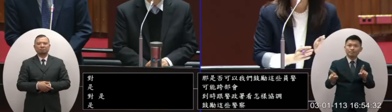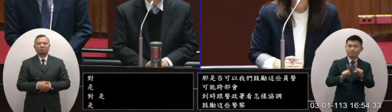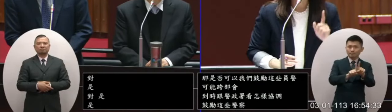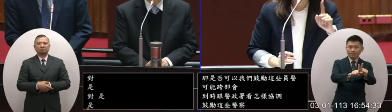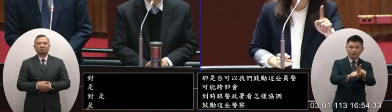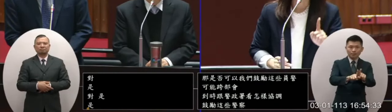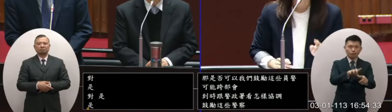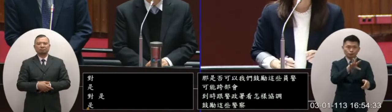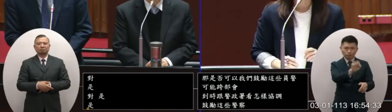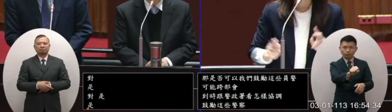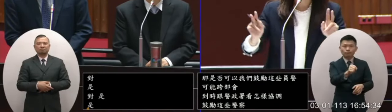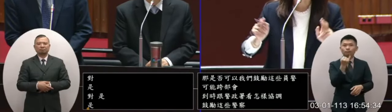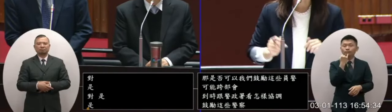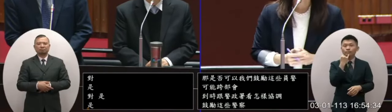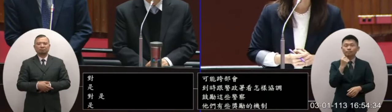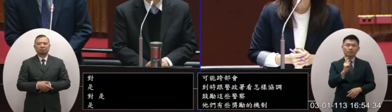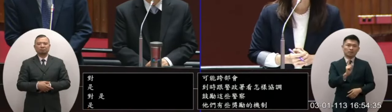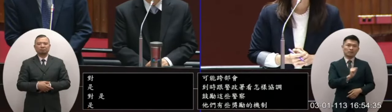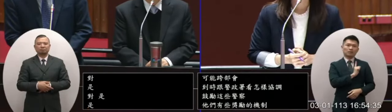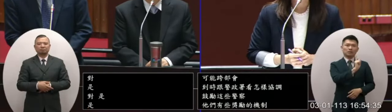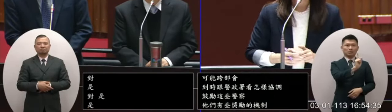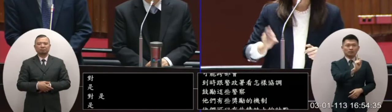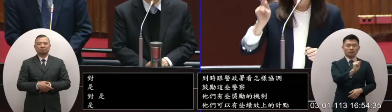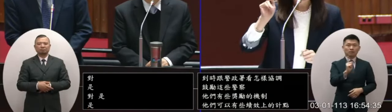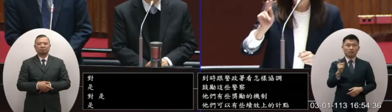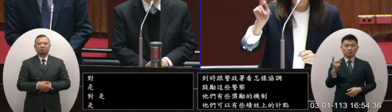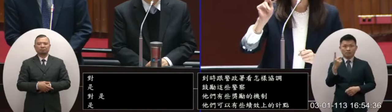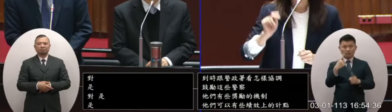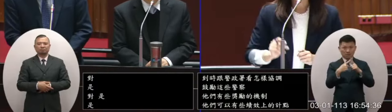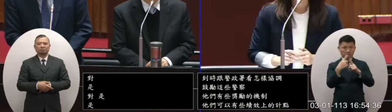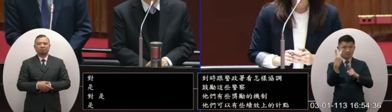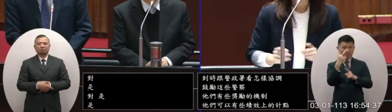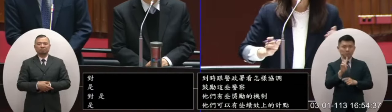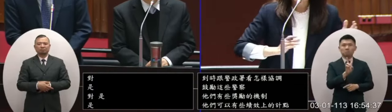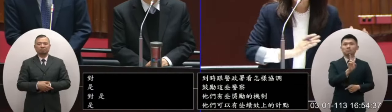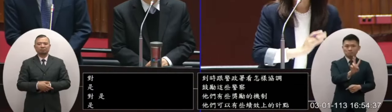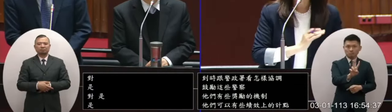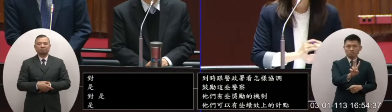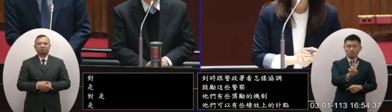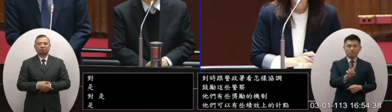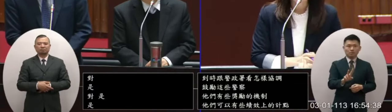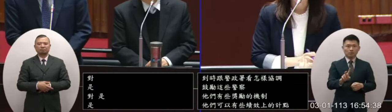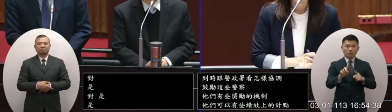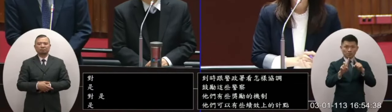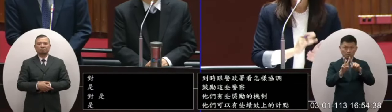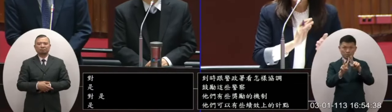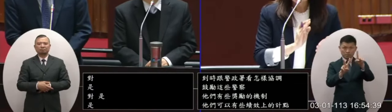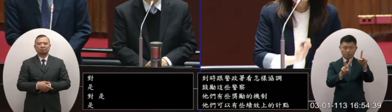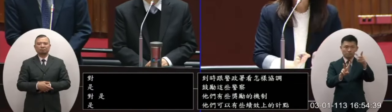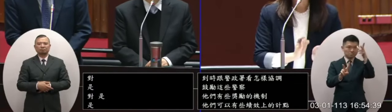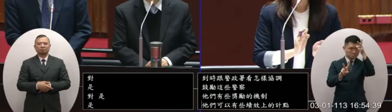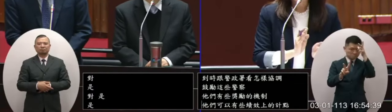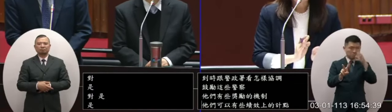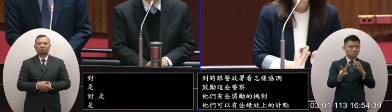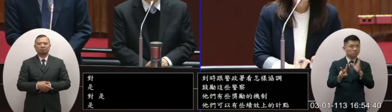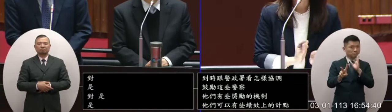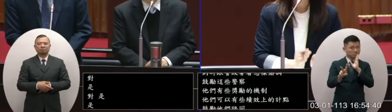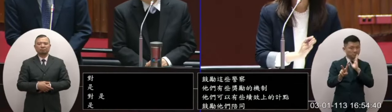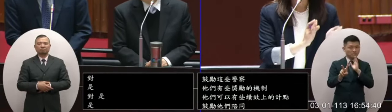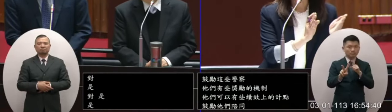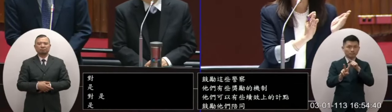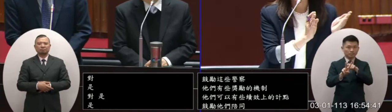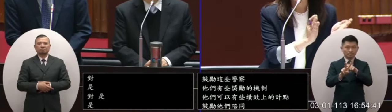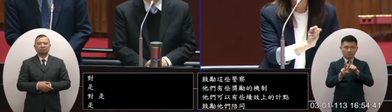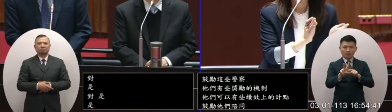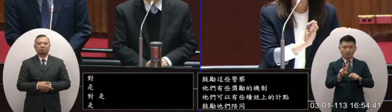做这件事情。我相信一个人去跟两个人去的效果，我觉得两个人去 其中一位是警察，是不是真的就能够